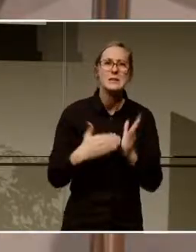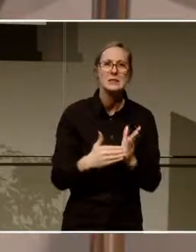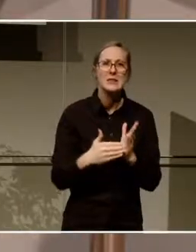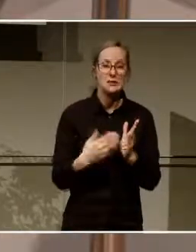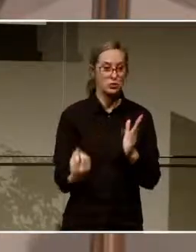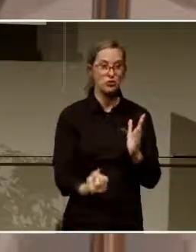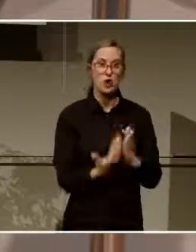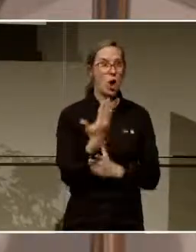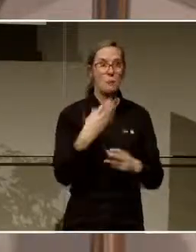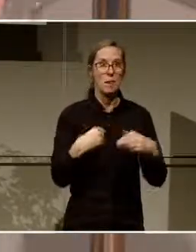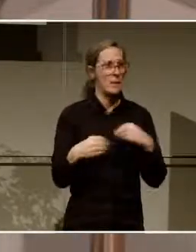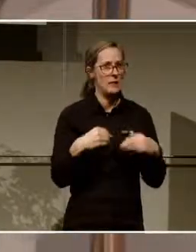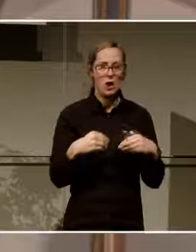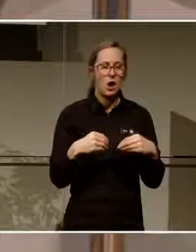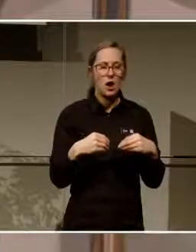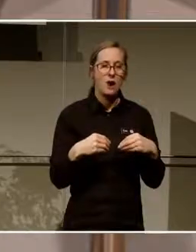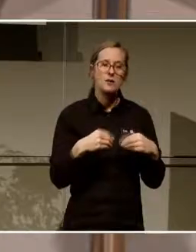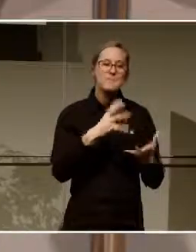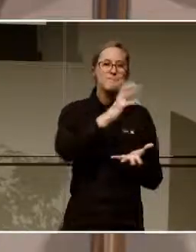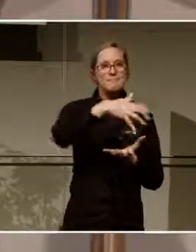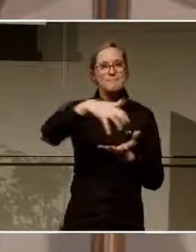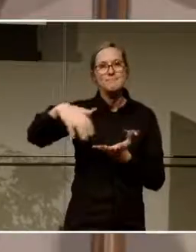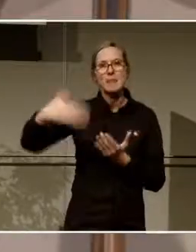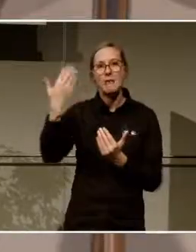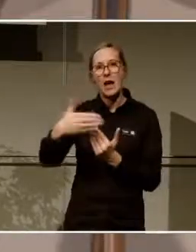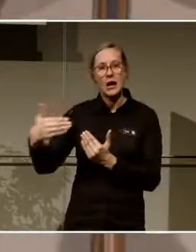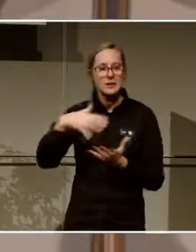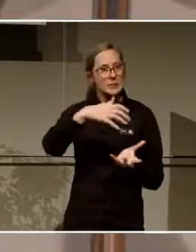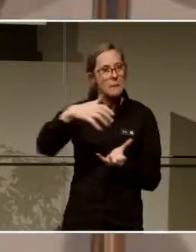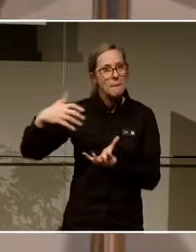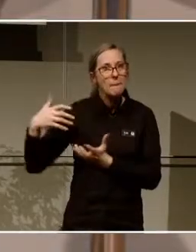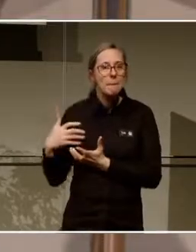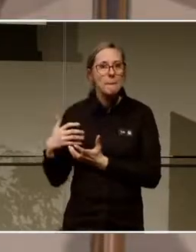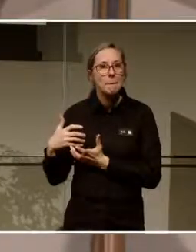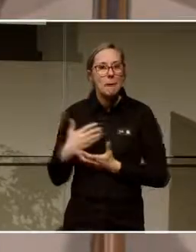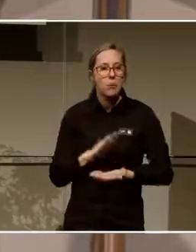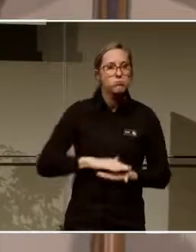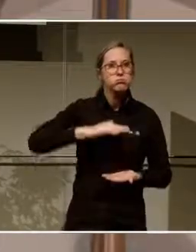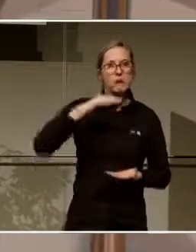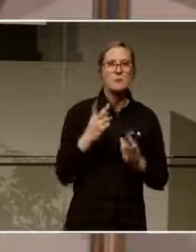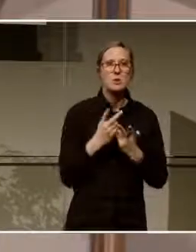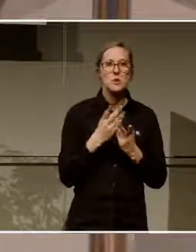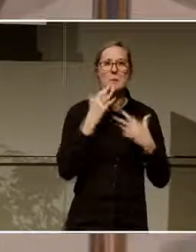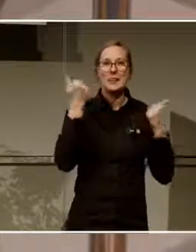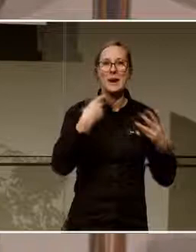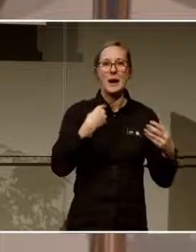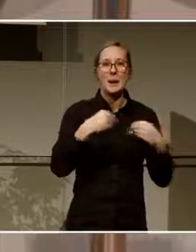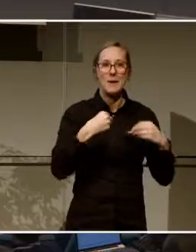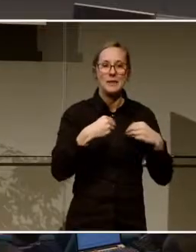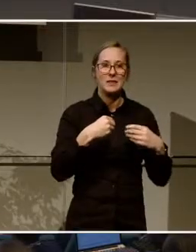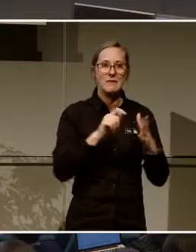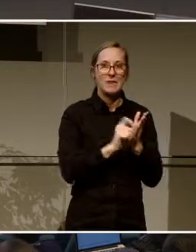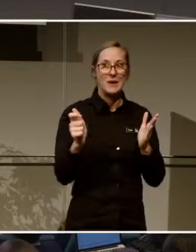skapa material utan försöka hitta det som finns så att vi lättare kan göra bra kampanjveckor.